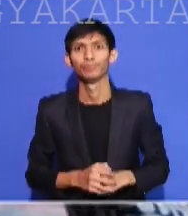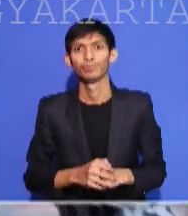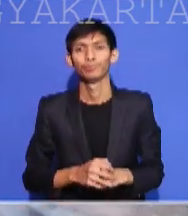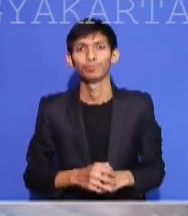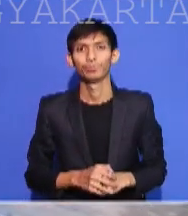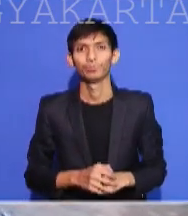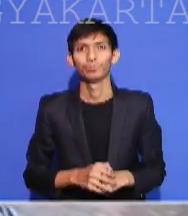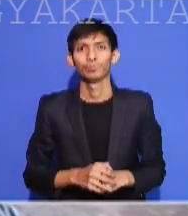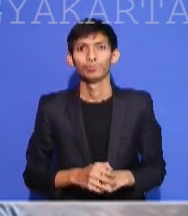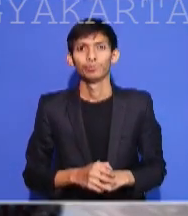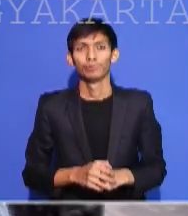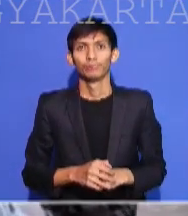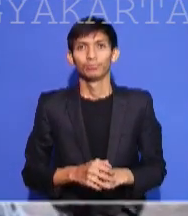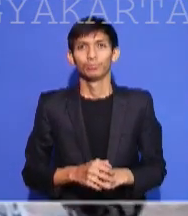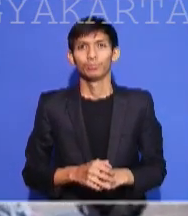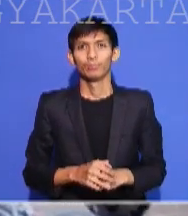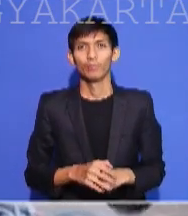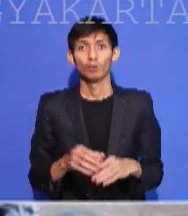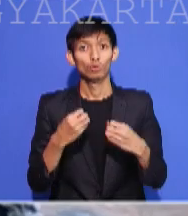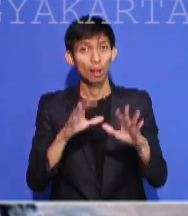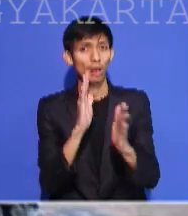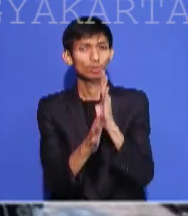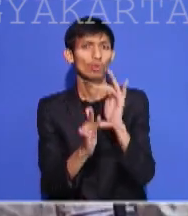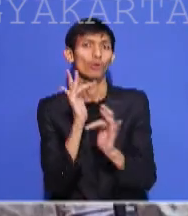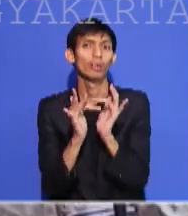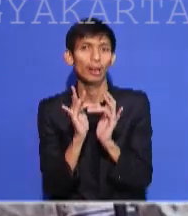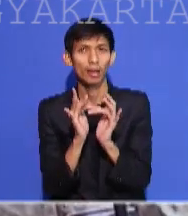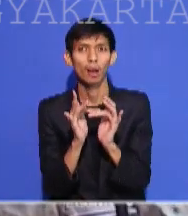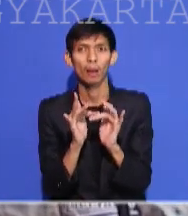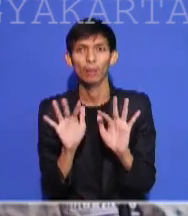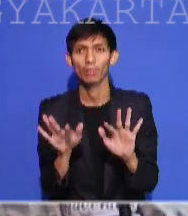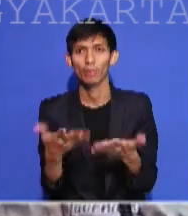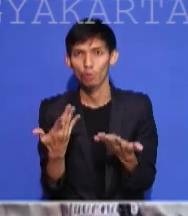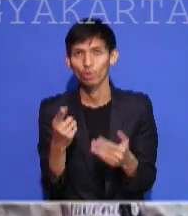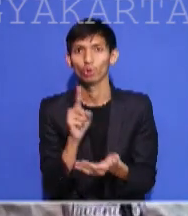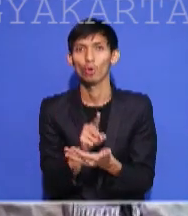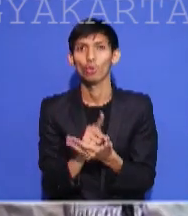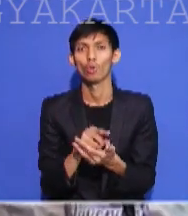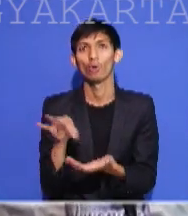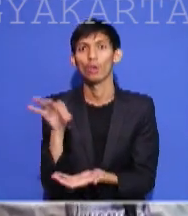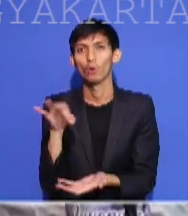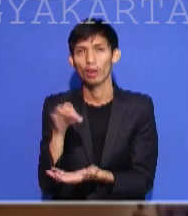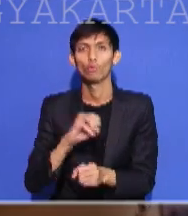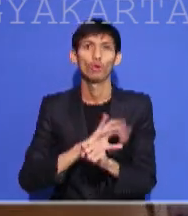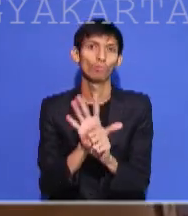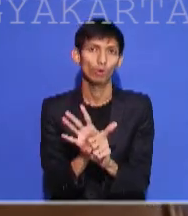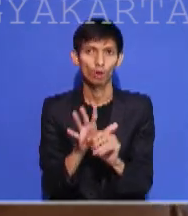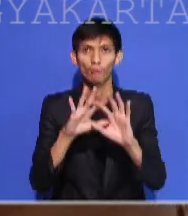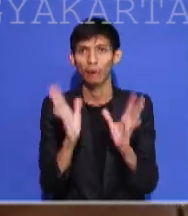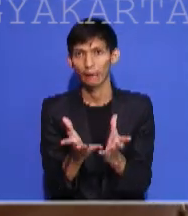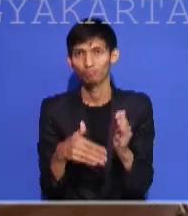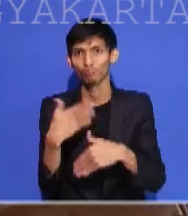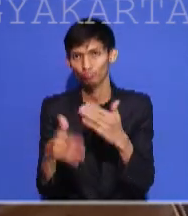untuk selain dijual secara luring di sejumlah toko oleh-oleh hingga berbagai gerai di Kulon Progo produk olahan herbal buatan